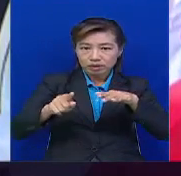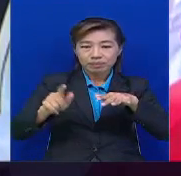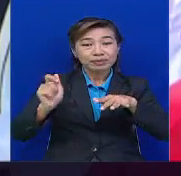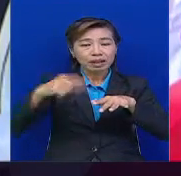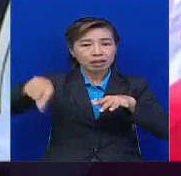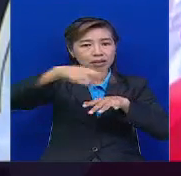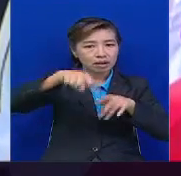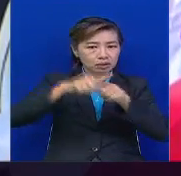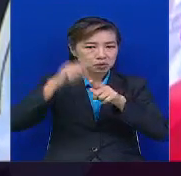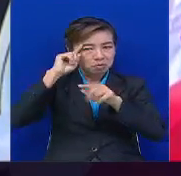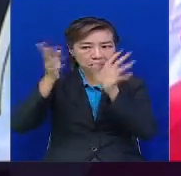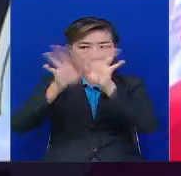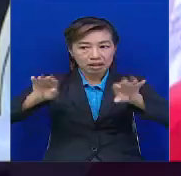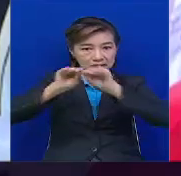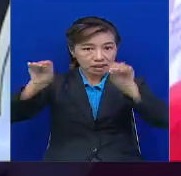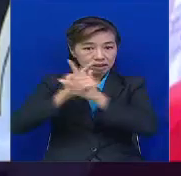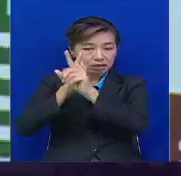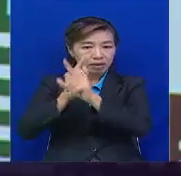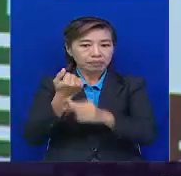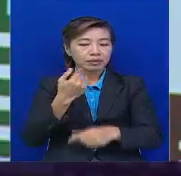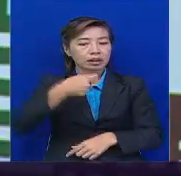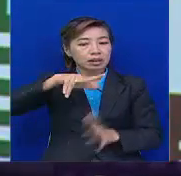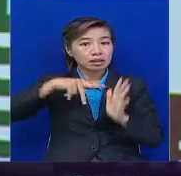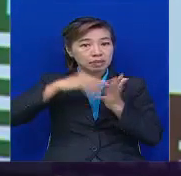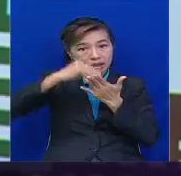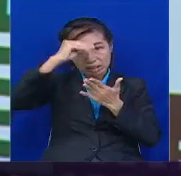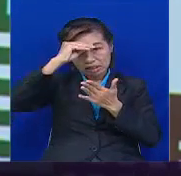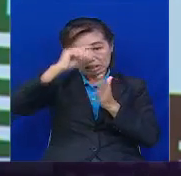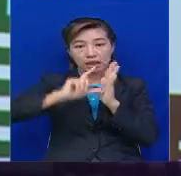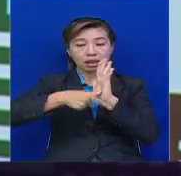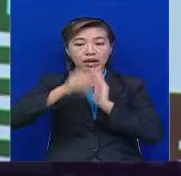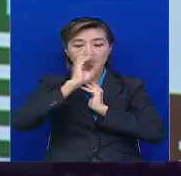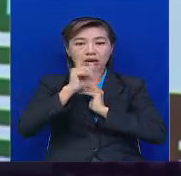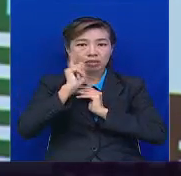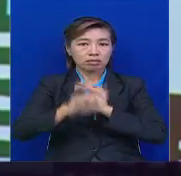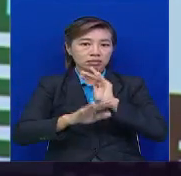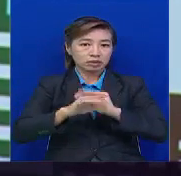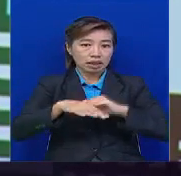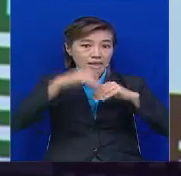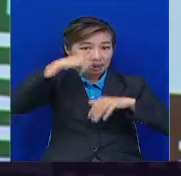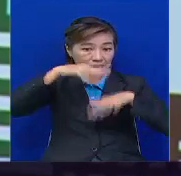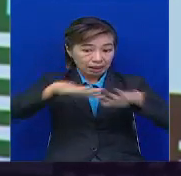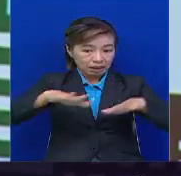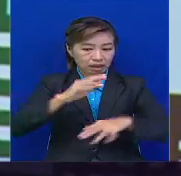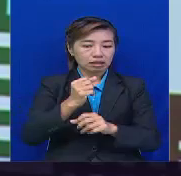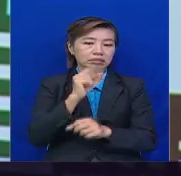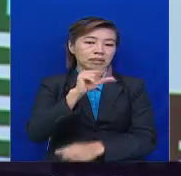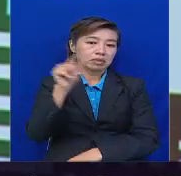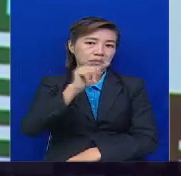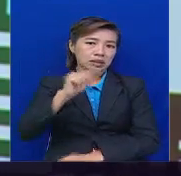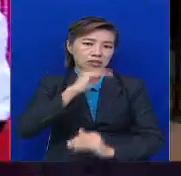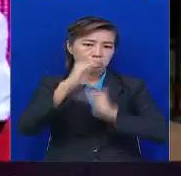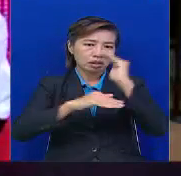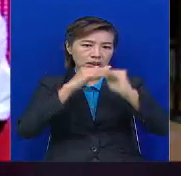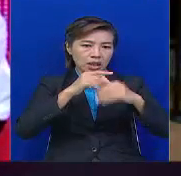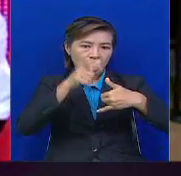เสนีอดีตรองเลขาธิการสภาการศึกษากล่าวตอนหนึ่งว่าร้อยละ30ของเด็กไทยมีพัฒนาการไม่สมวัยถ้